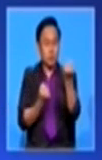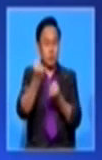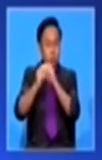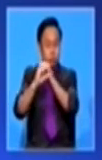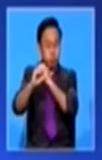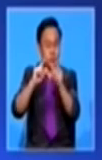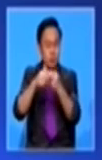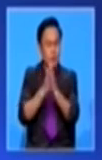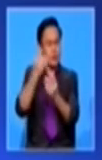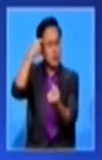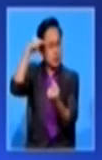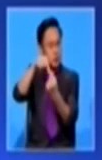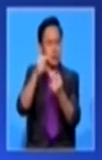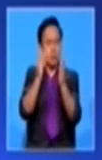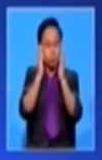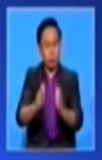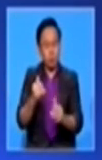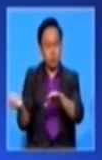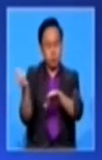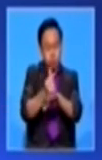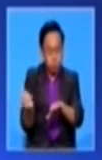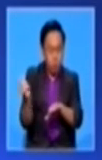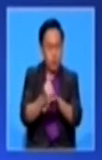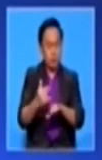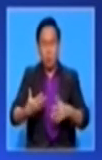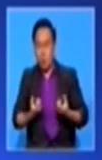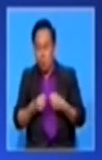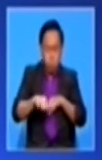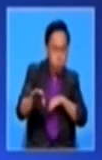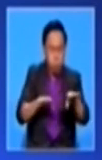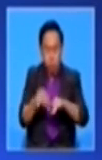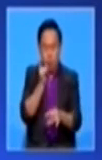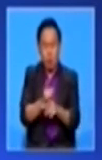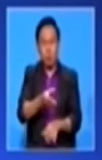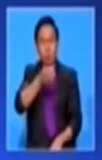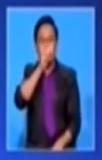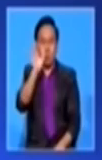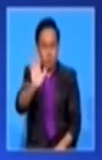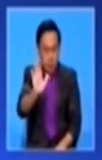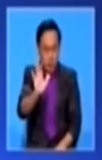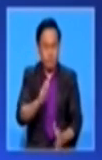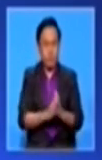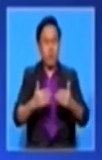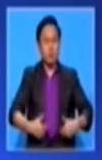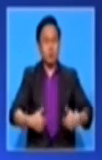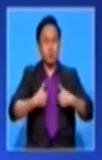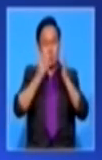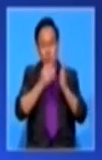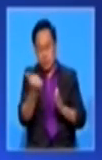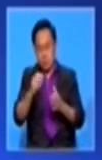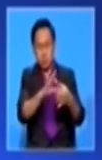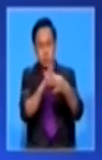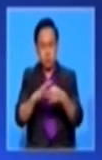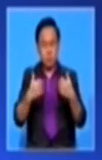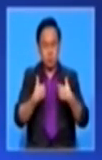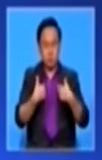ฮ ะ ก็จะเป็นเรื่องของการปฏิรูปทุกอย่างต้องเริ่มต้นจากตัวเองก่อนขอให้ปลอดภัยนะครับมีความสุขร่วมกันเดินหน้าประเทศไ